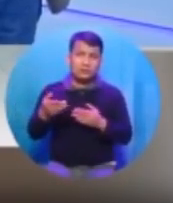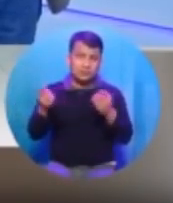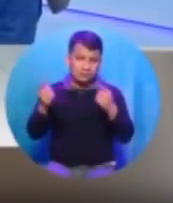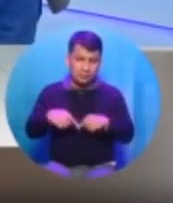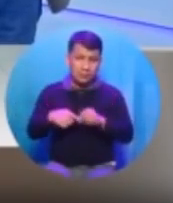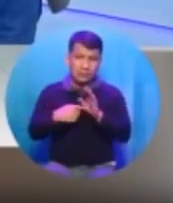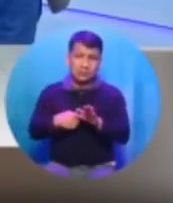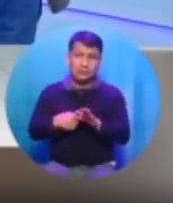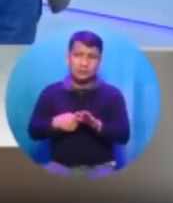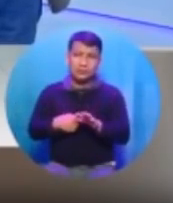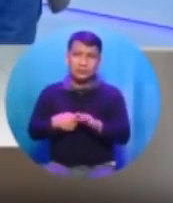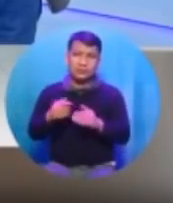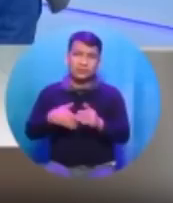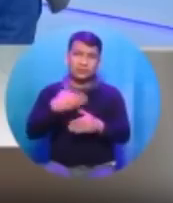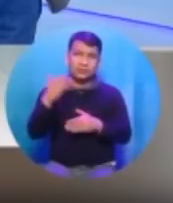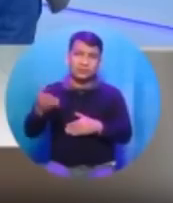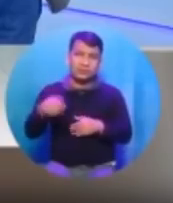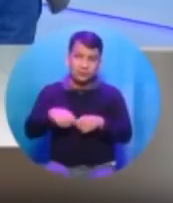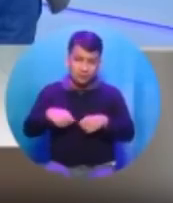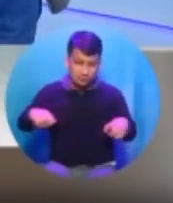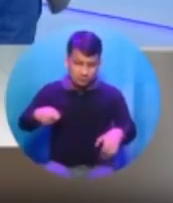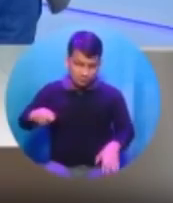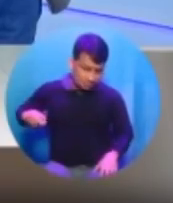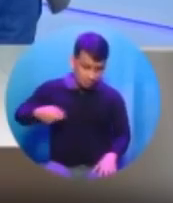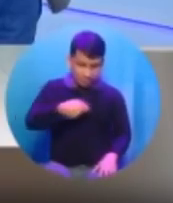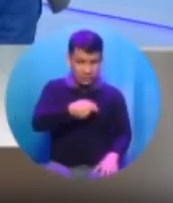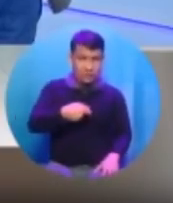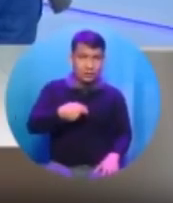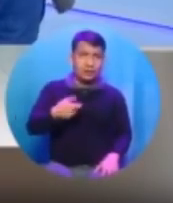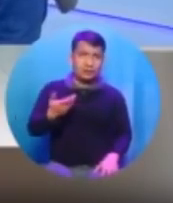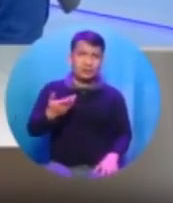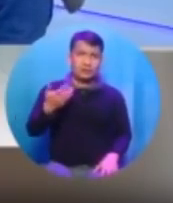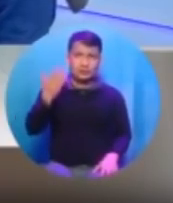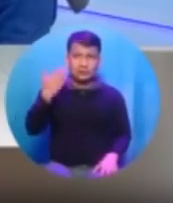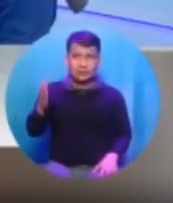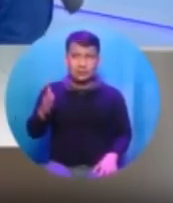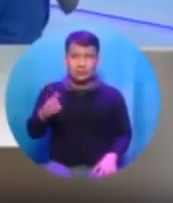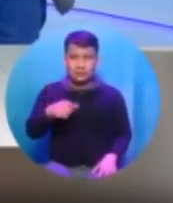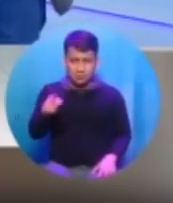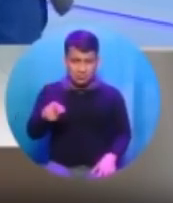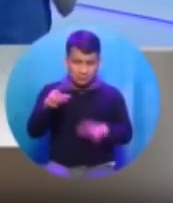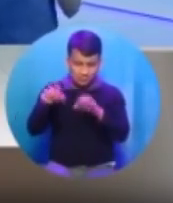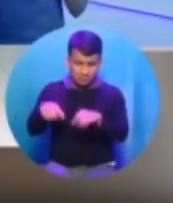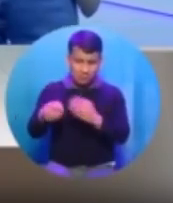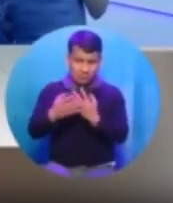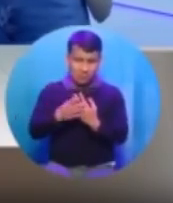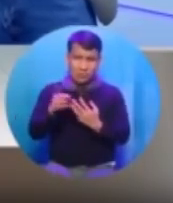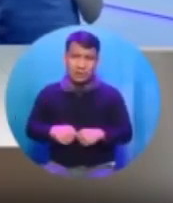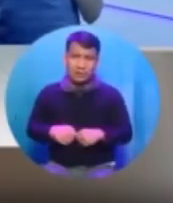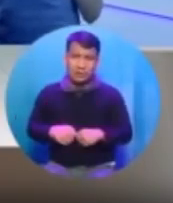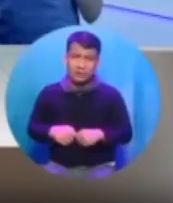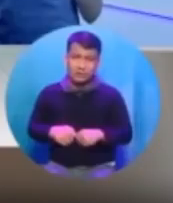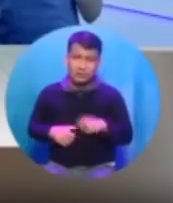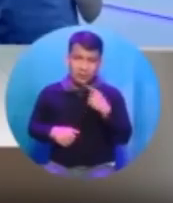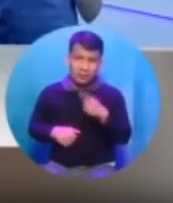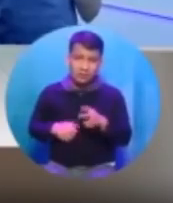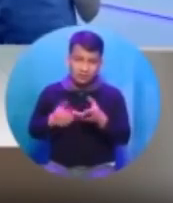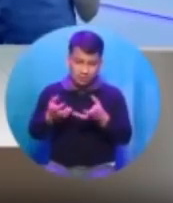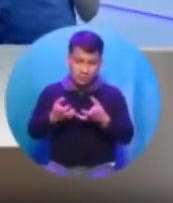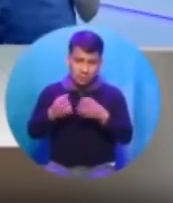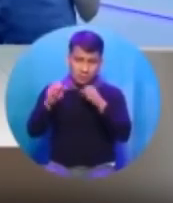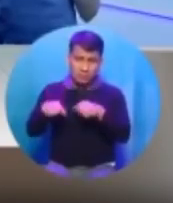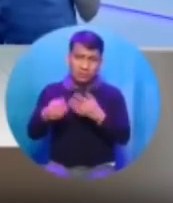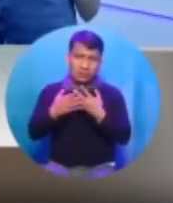ang mantong sa akin, baka sinod, ano na, kutsilyo. And naipakulong na lang natin. Okay ba sa'yo? Yun nga ang gusto ko,